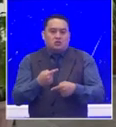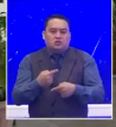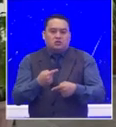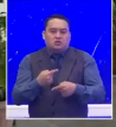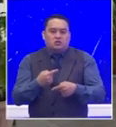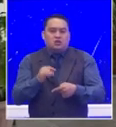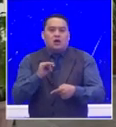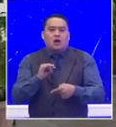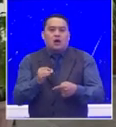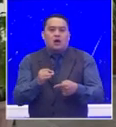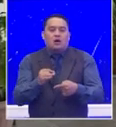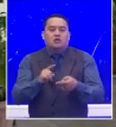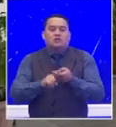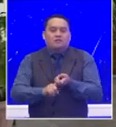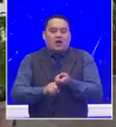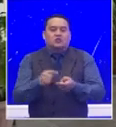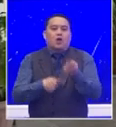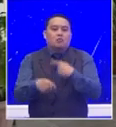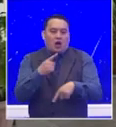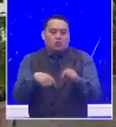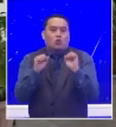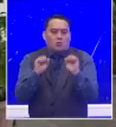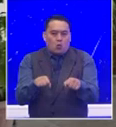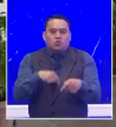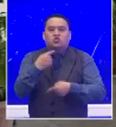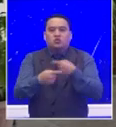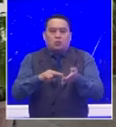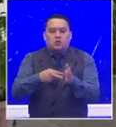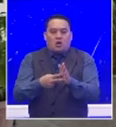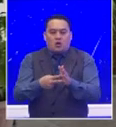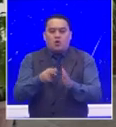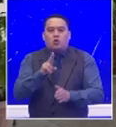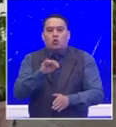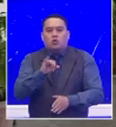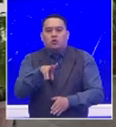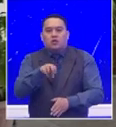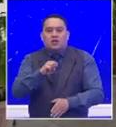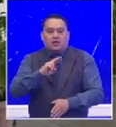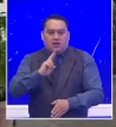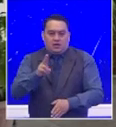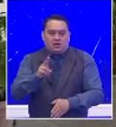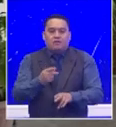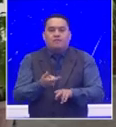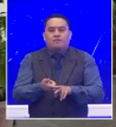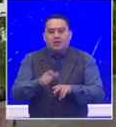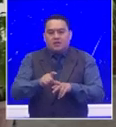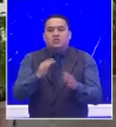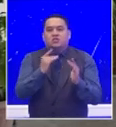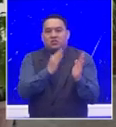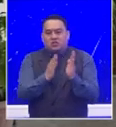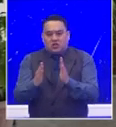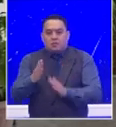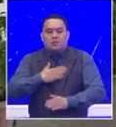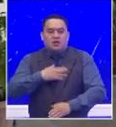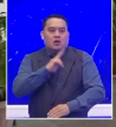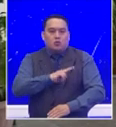знания. Получать обратную связь мы планируем через Kundelik.kz. В этой системе мы работаем